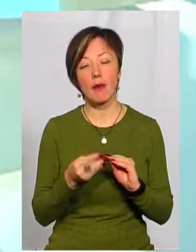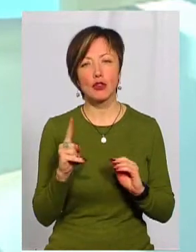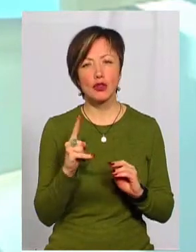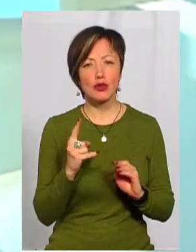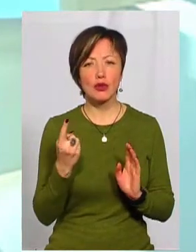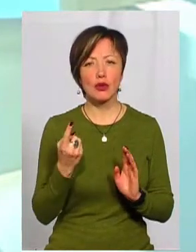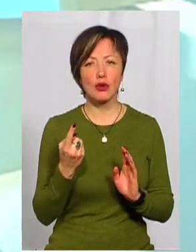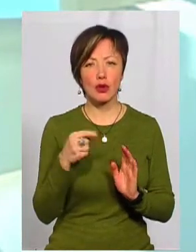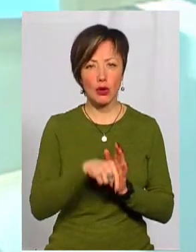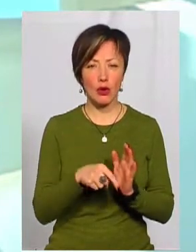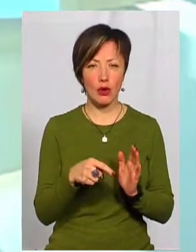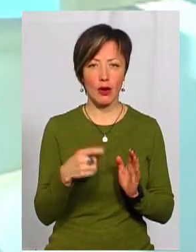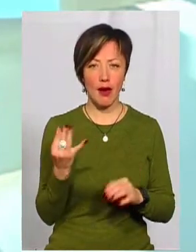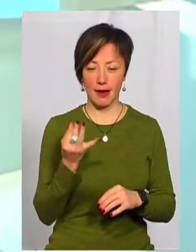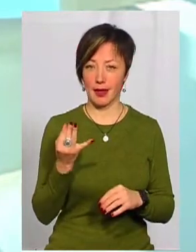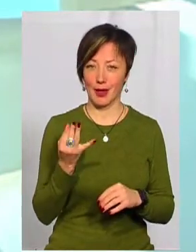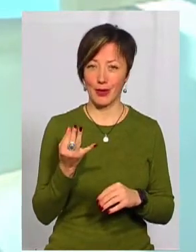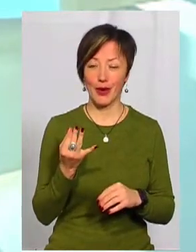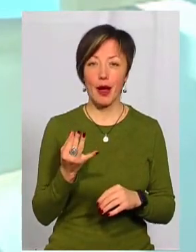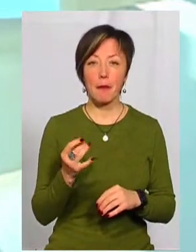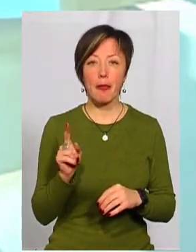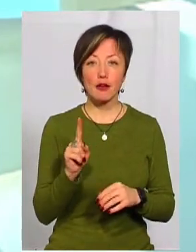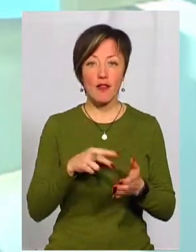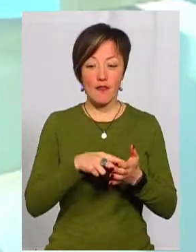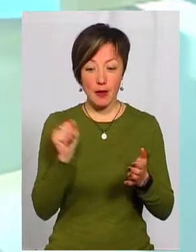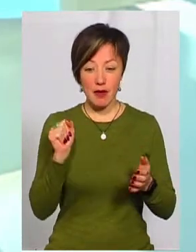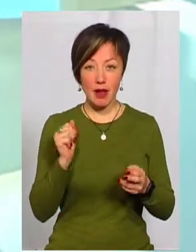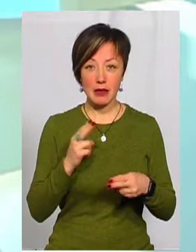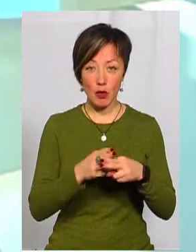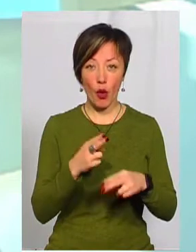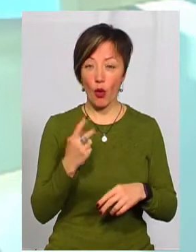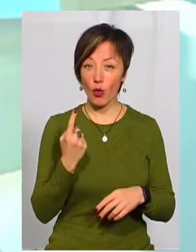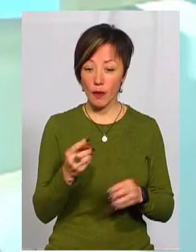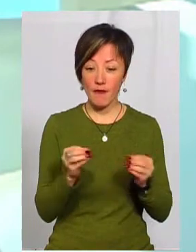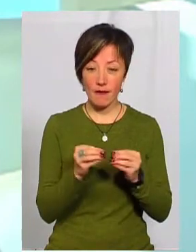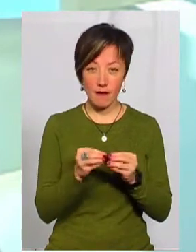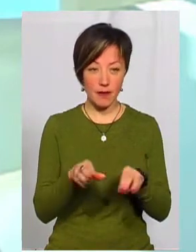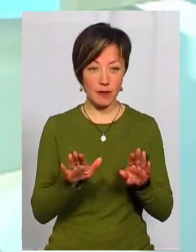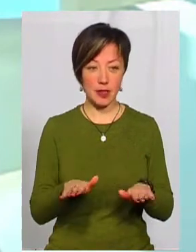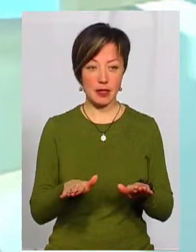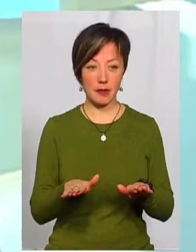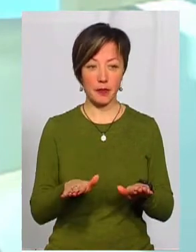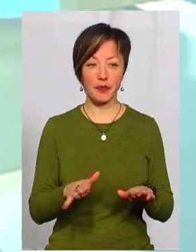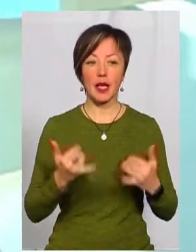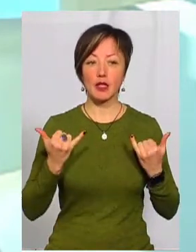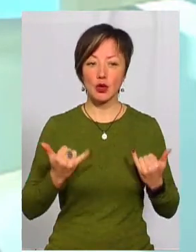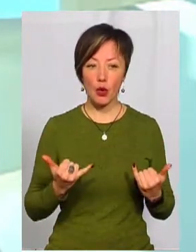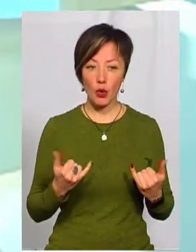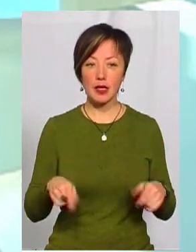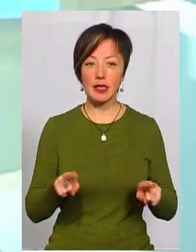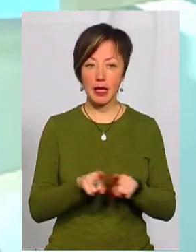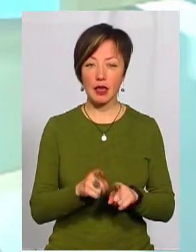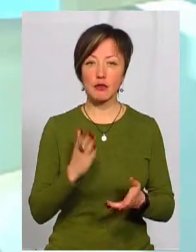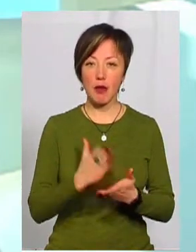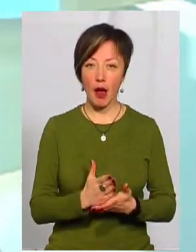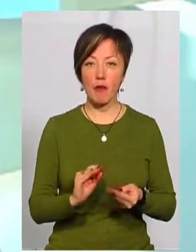що характерно, що вибивало запобіжники в одному і тому самому місці. І сьогодні воно теж,